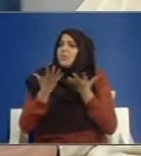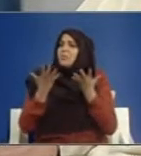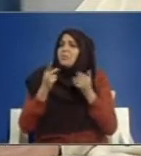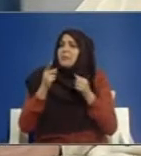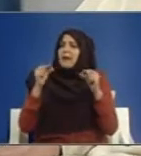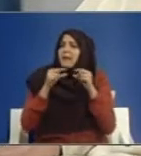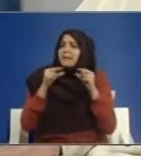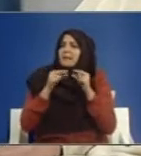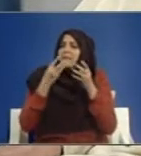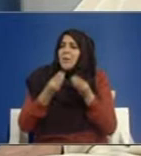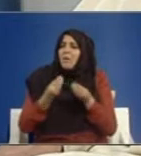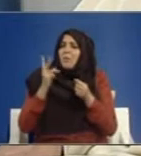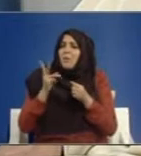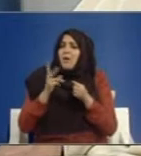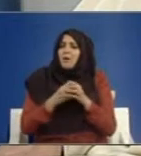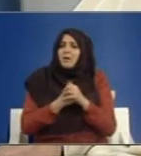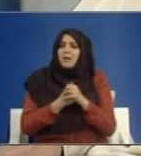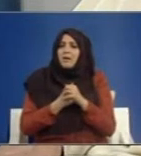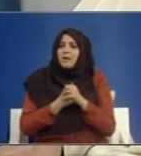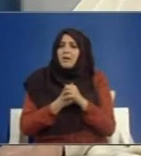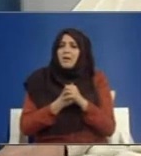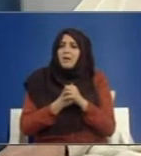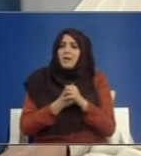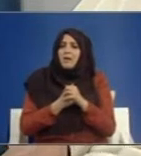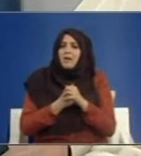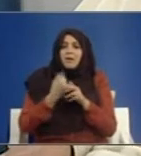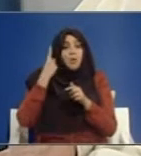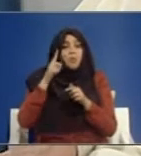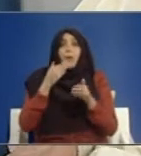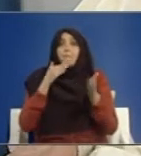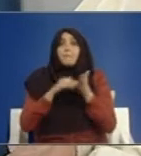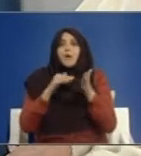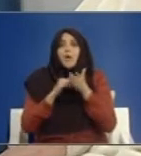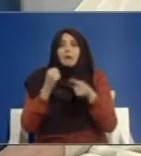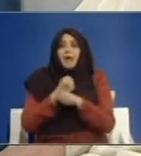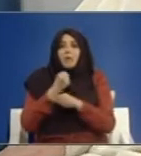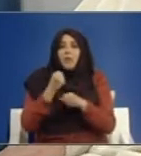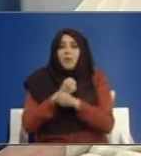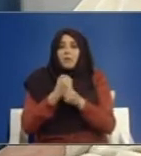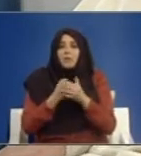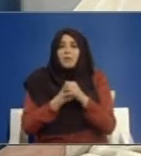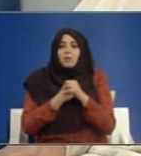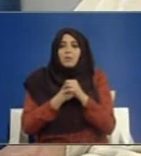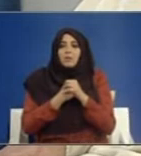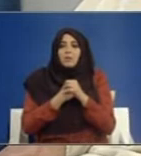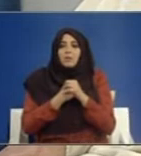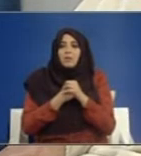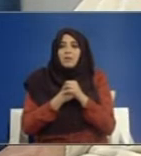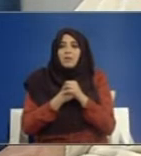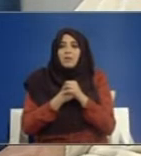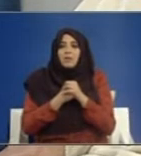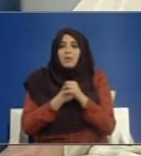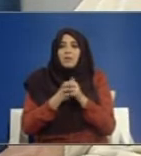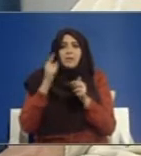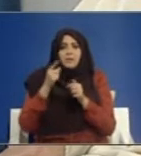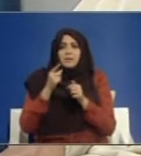الذي يرويه الشخص هذا؟ قال له في فضائل الأعمال، يعني في فضائل الطاعات. قال له إذن هذا لا بأس